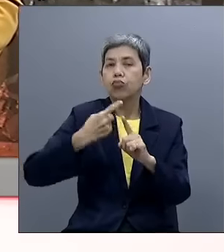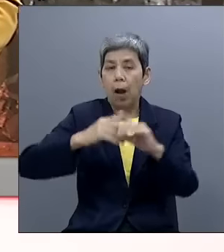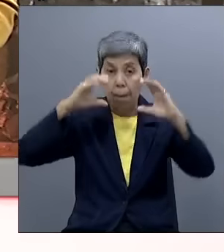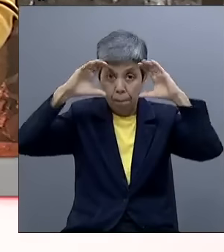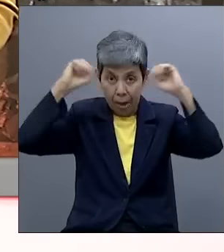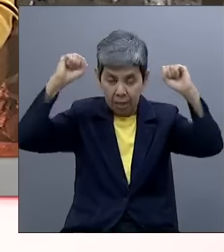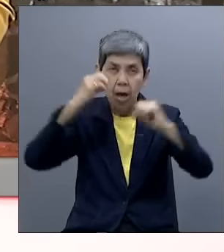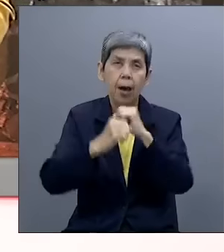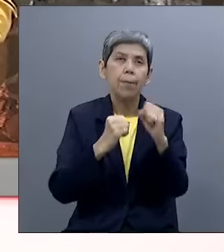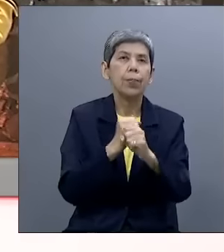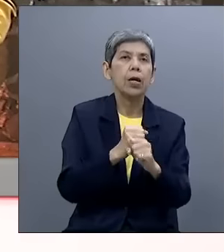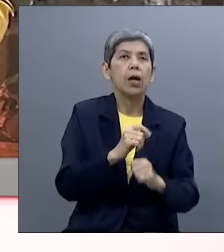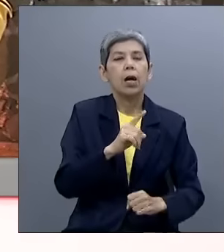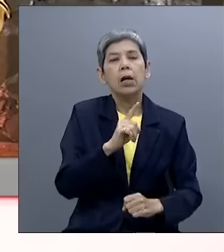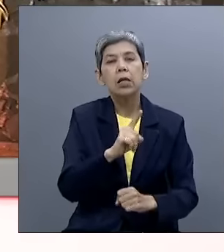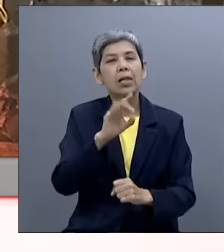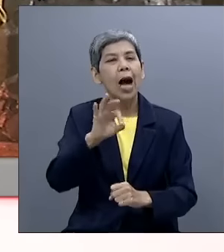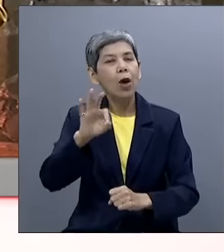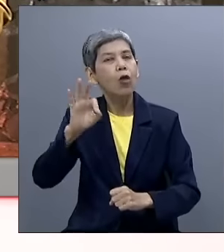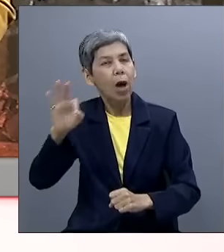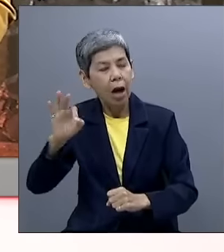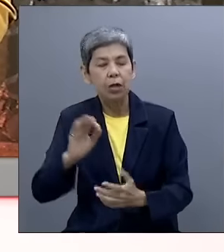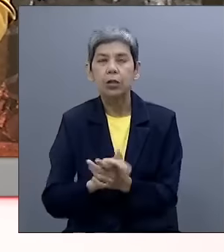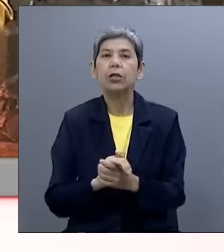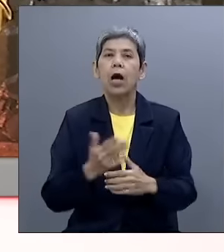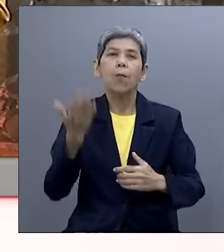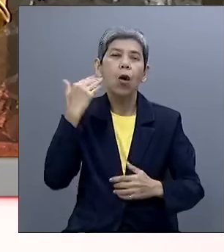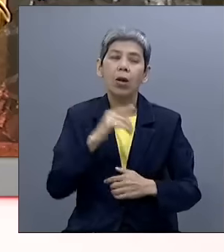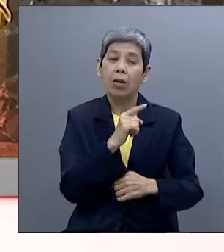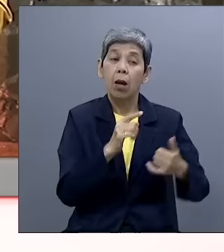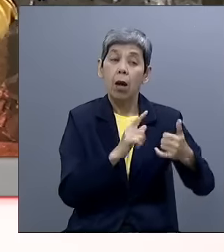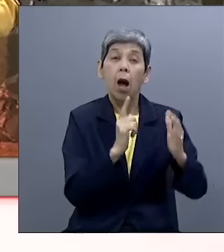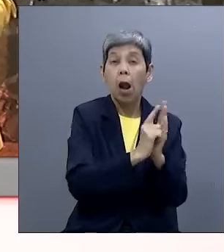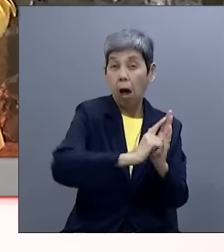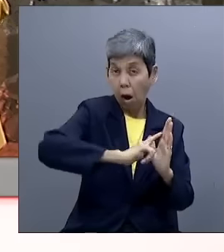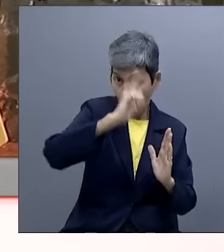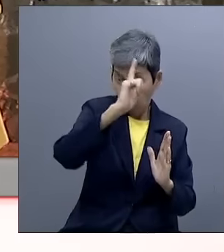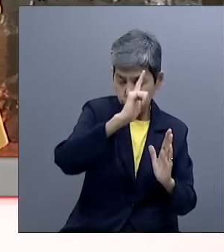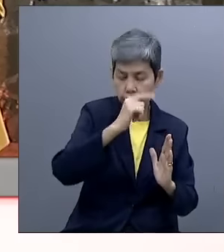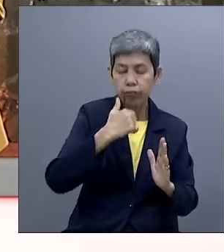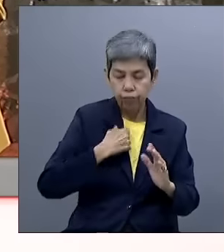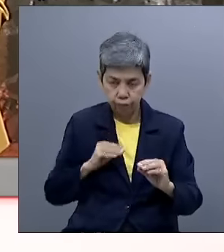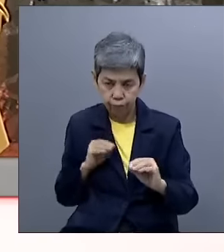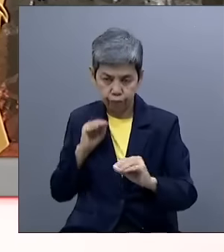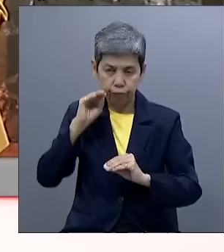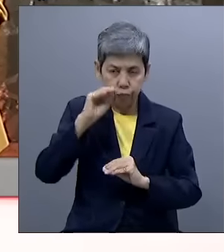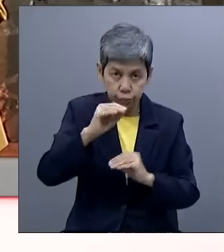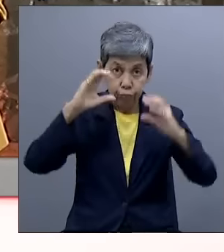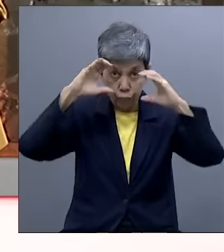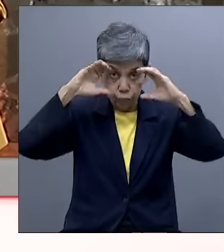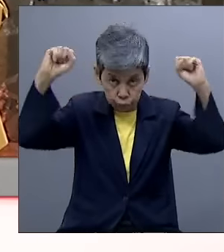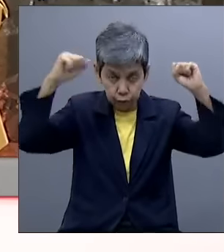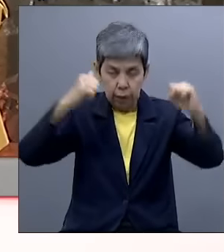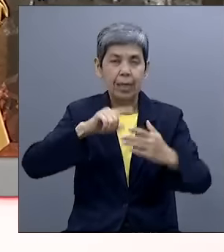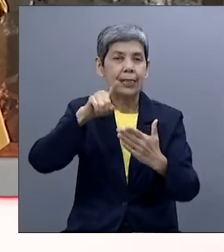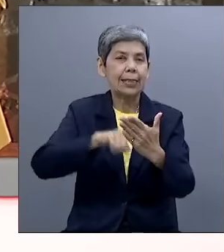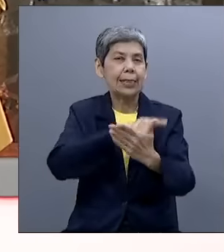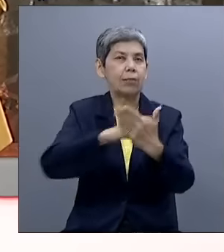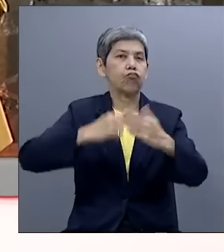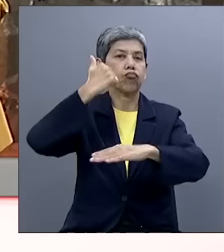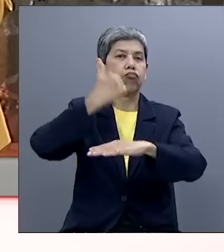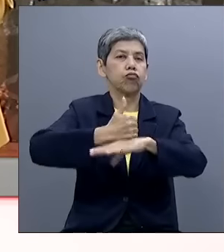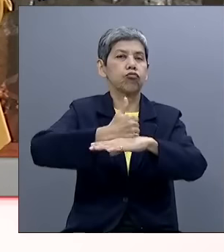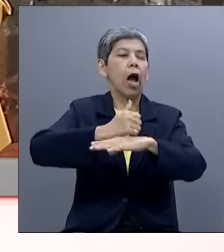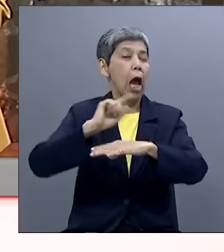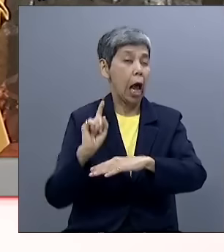มาตั้งแต่เมื่อปี 1999นะคะหลังจากบอิเยลซินลาออกจากตำแหน่งก่อนที่เขาจะคว้าชัยในศึกเลือกตั้งผู้นำรัสเซีย